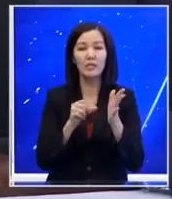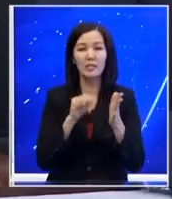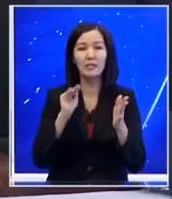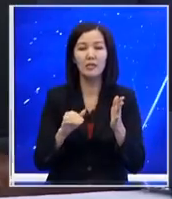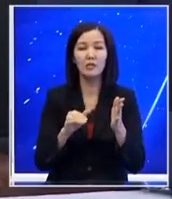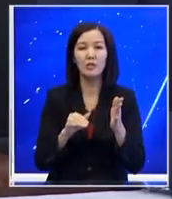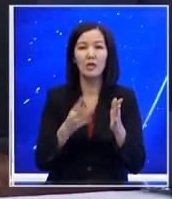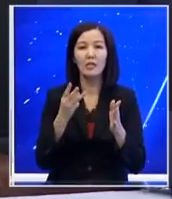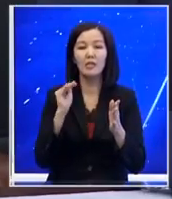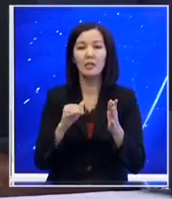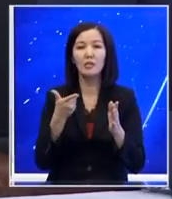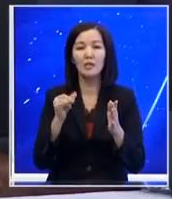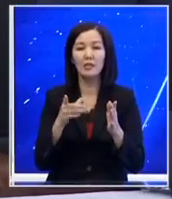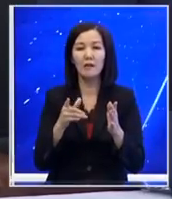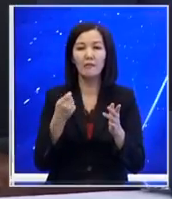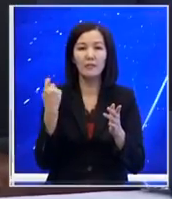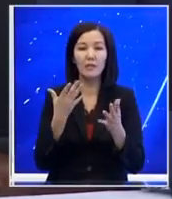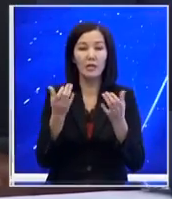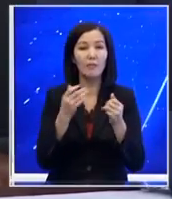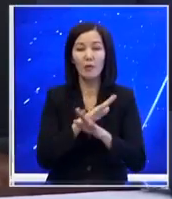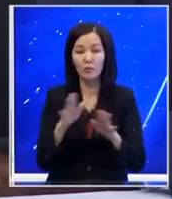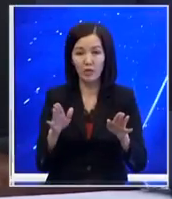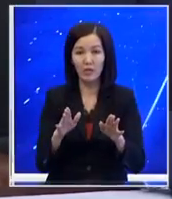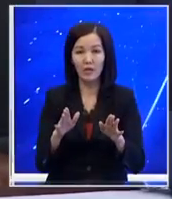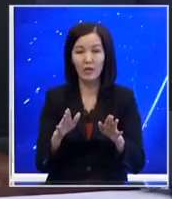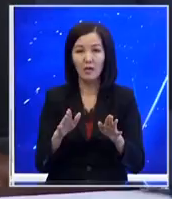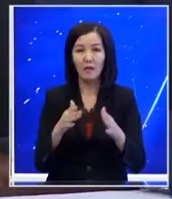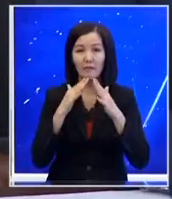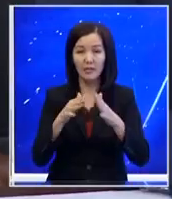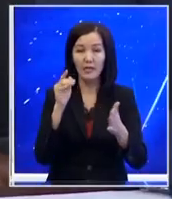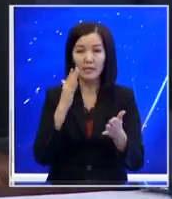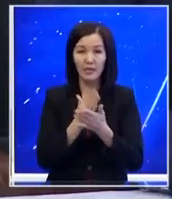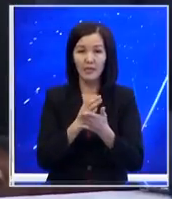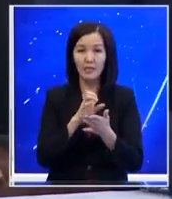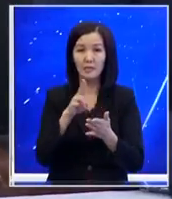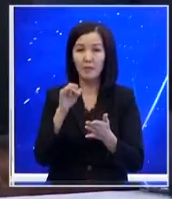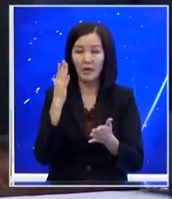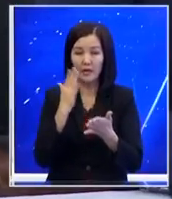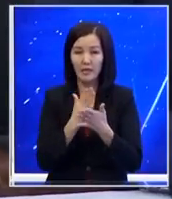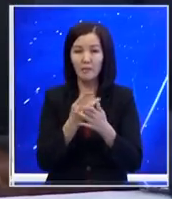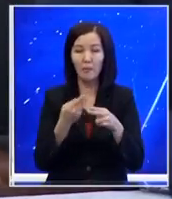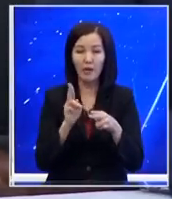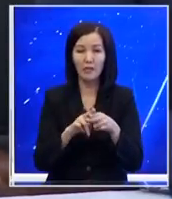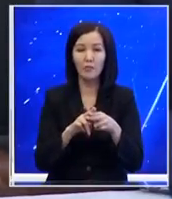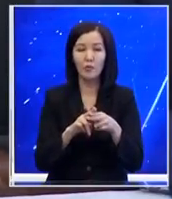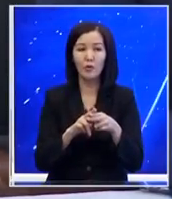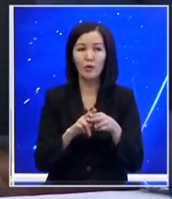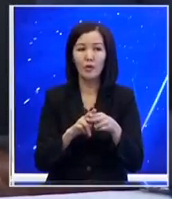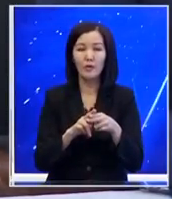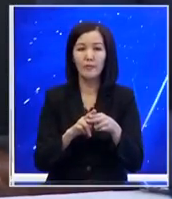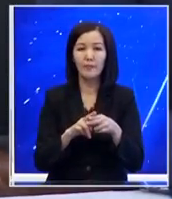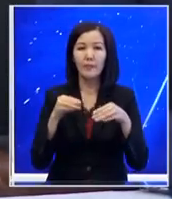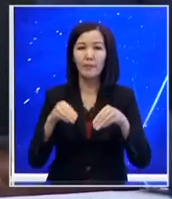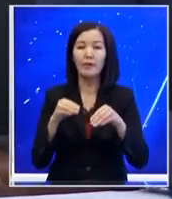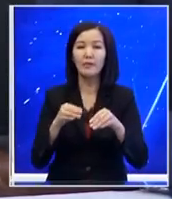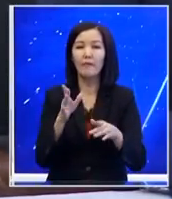нас на 3 тысячи гектаров еще семена не получены. Хотя они в складе есть, в СПК есть. Поэтому просьба... Посев